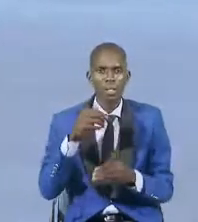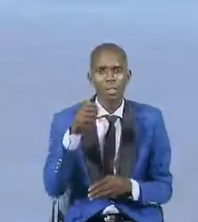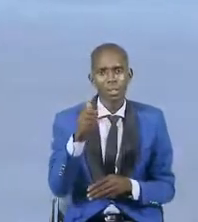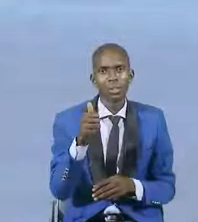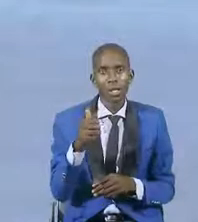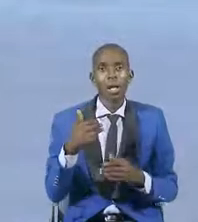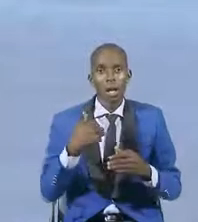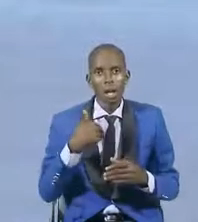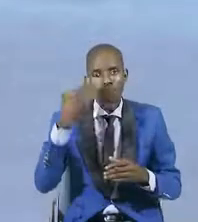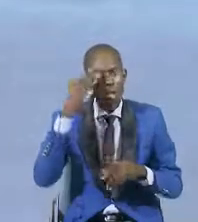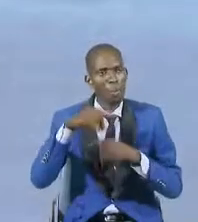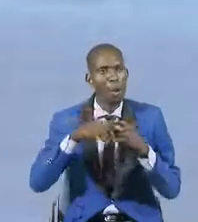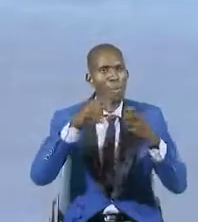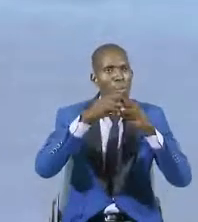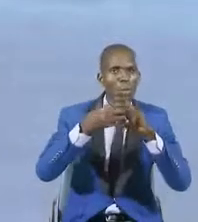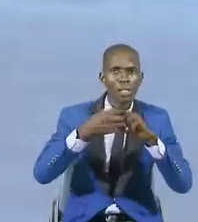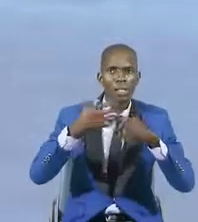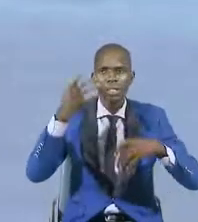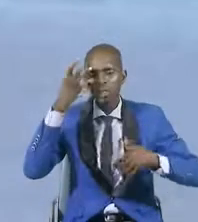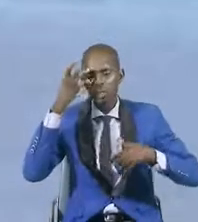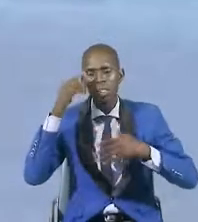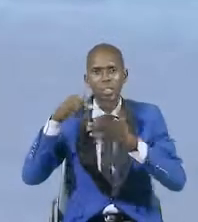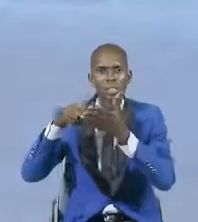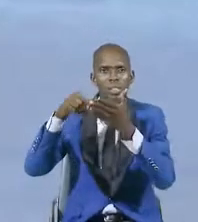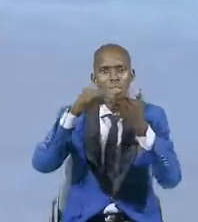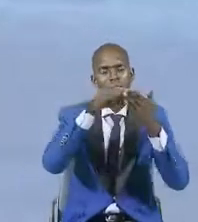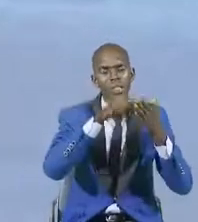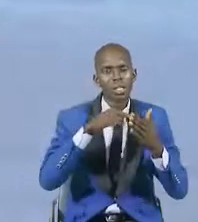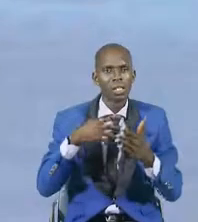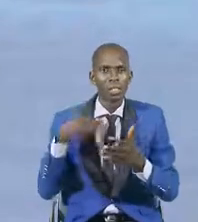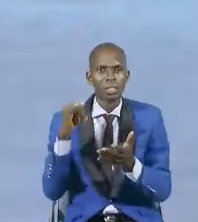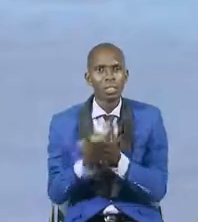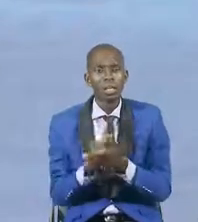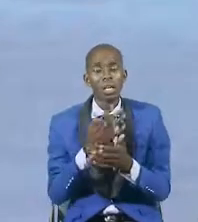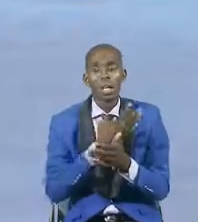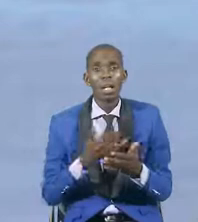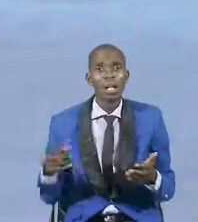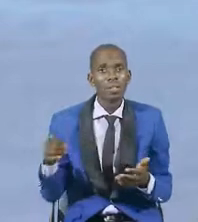connaissance d'eux-mêmes. Ils connaissent les problèmes, les maladies, ceci et cela.